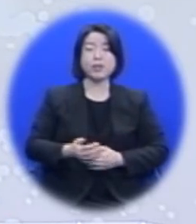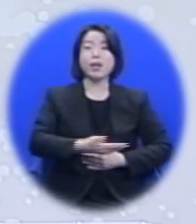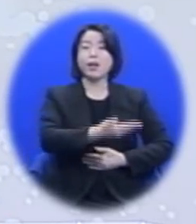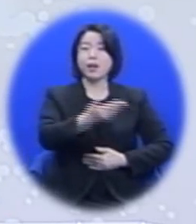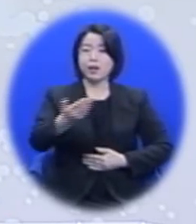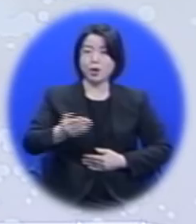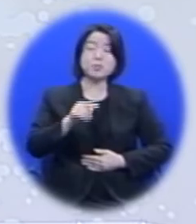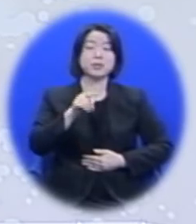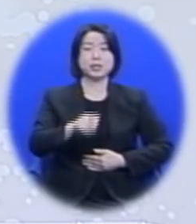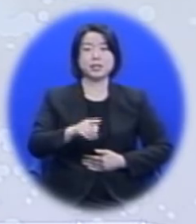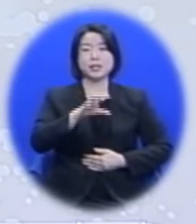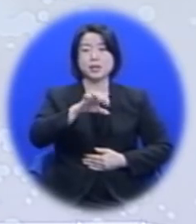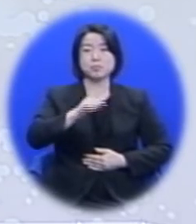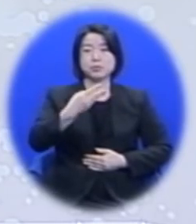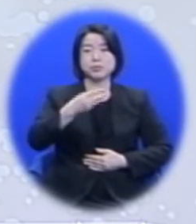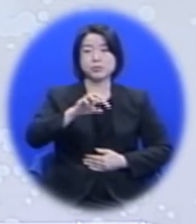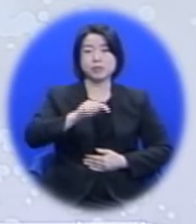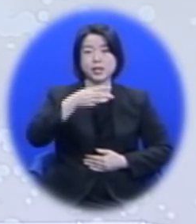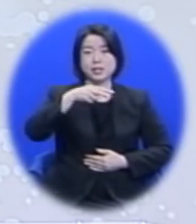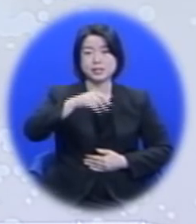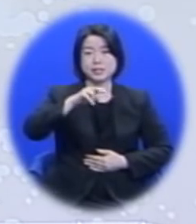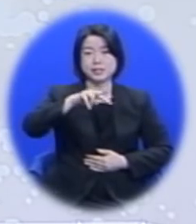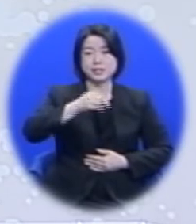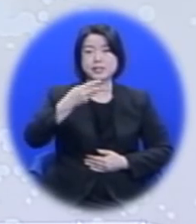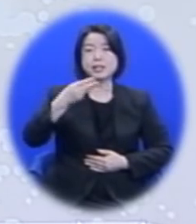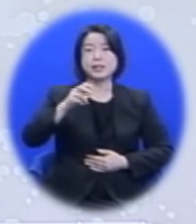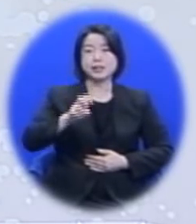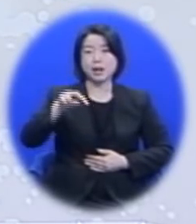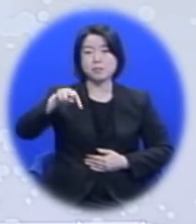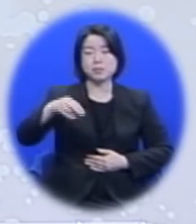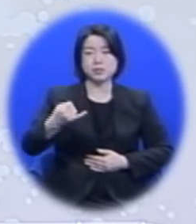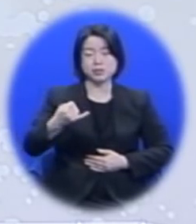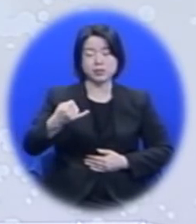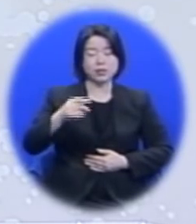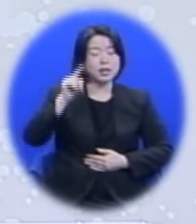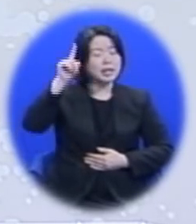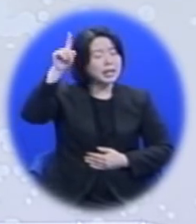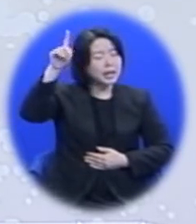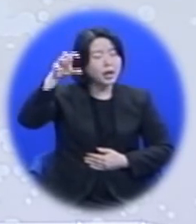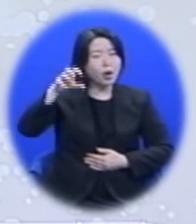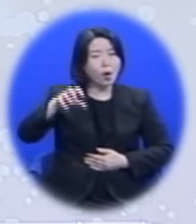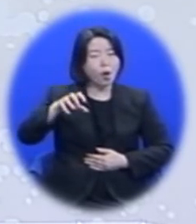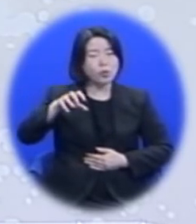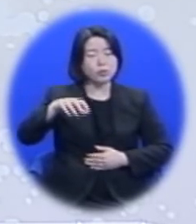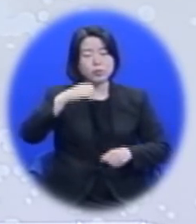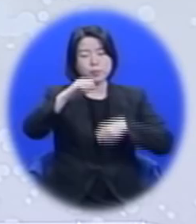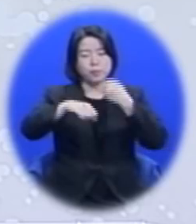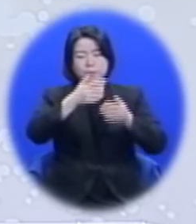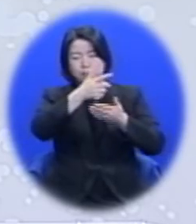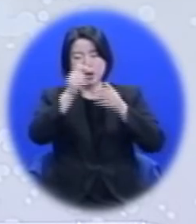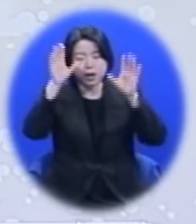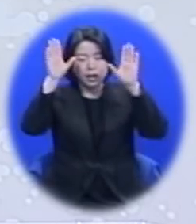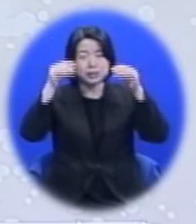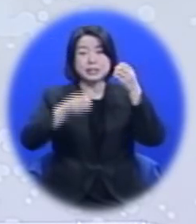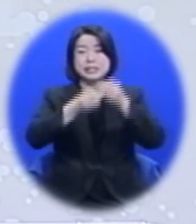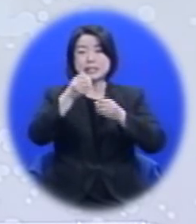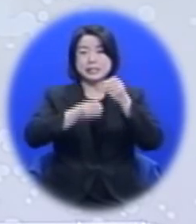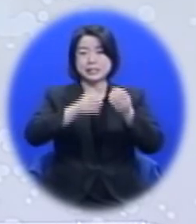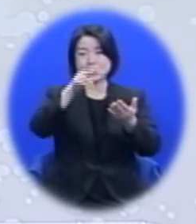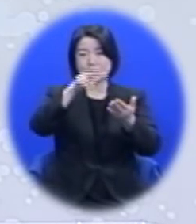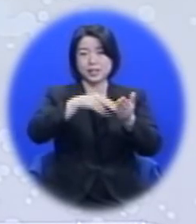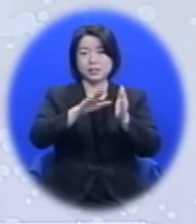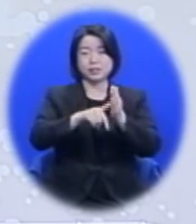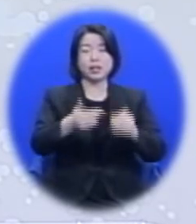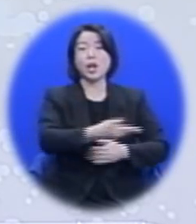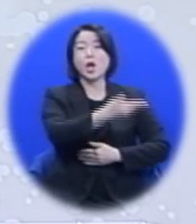여러분, 이 프랜시스 탐슨의 천국의 사냥개라는 시를 읽을 때 여러분 이야기